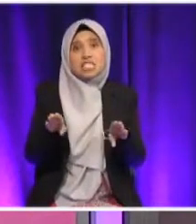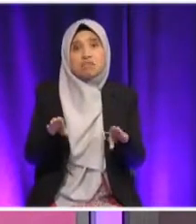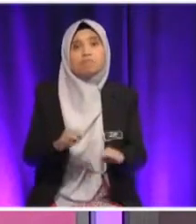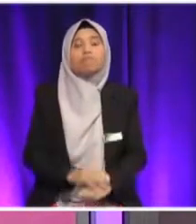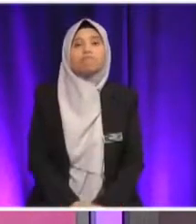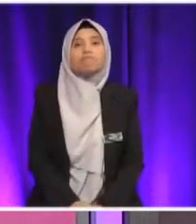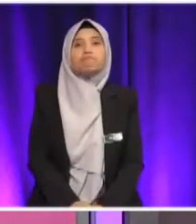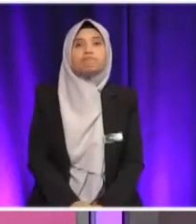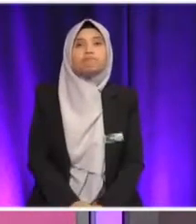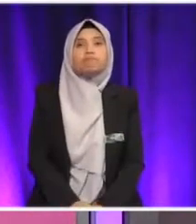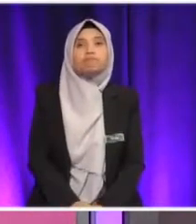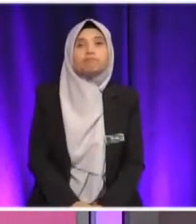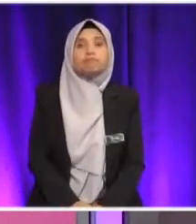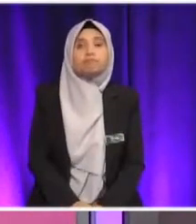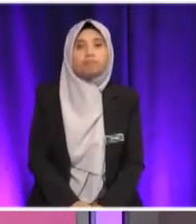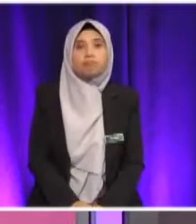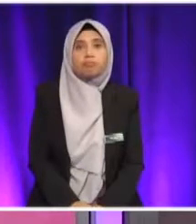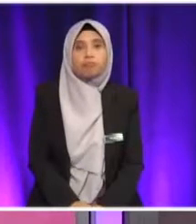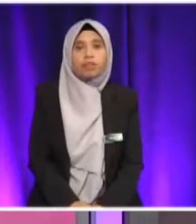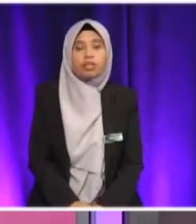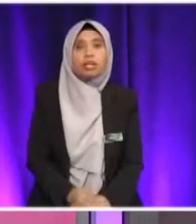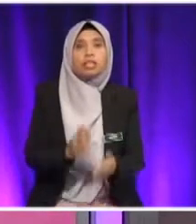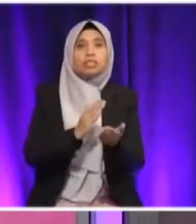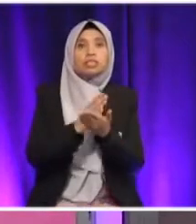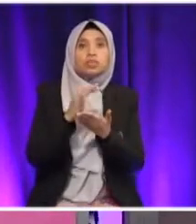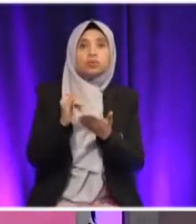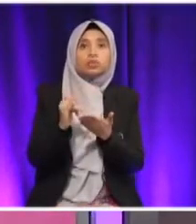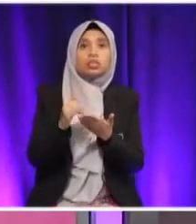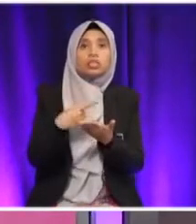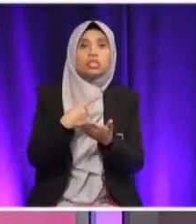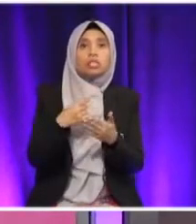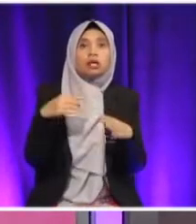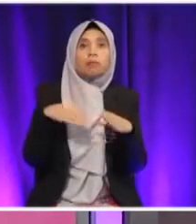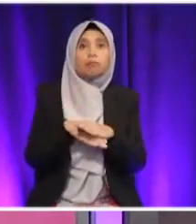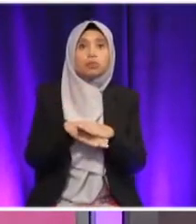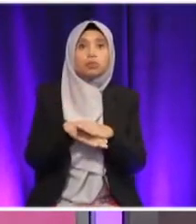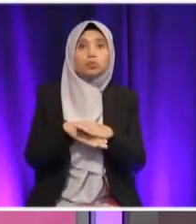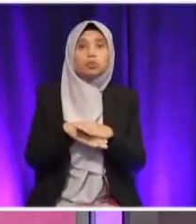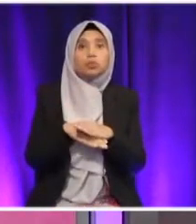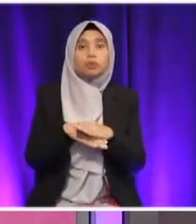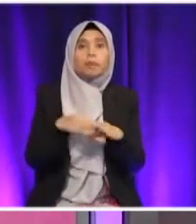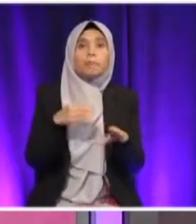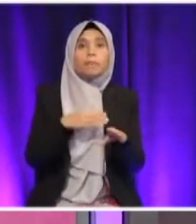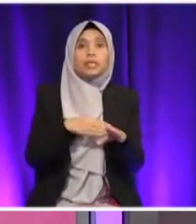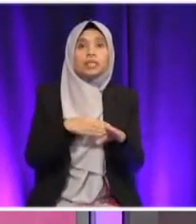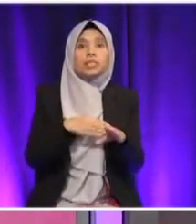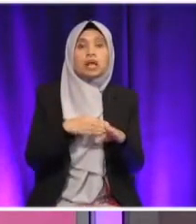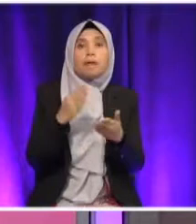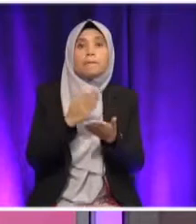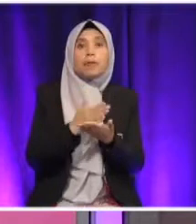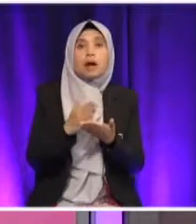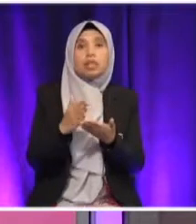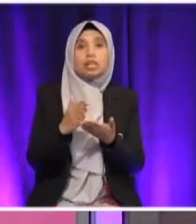murid iya oke oke seterusnya kek gitu Masuk ke mode bahagian ini Sera sebagai ini adalah